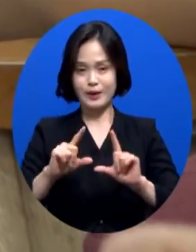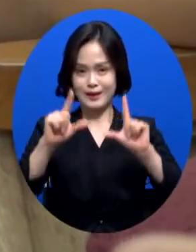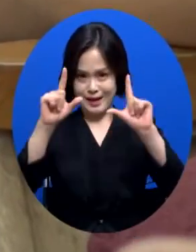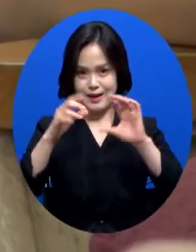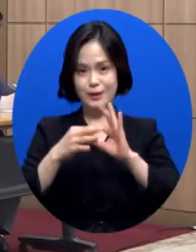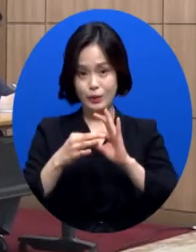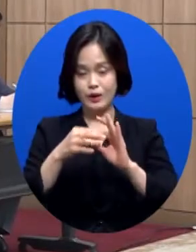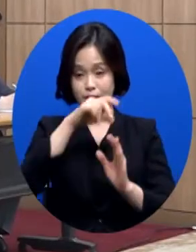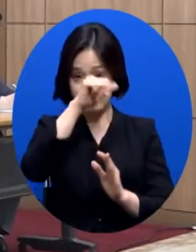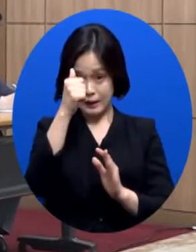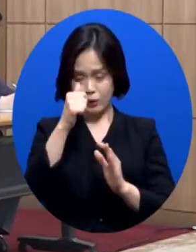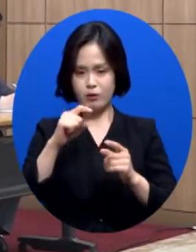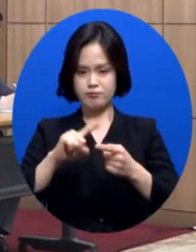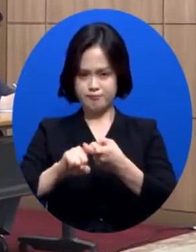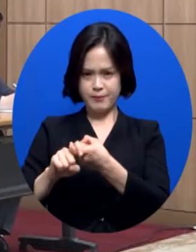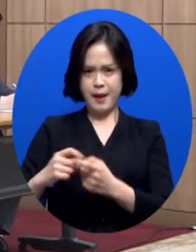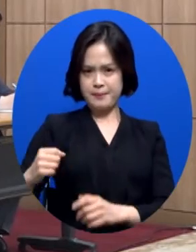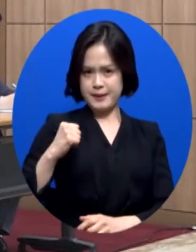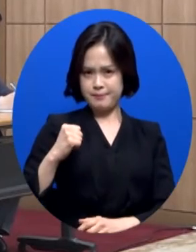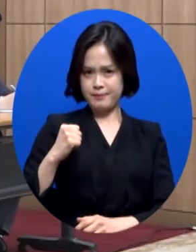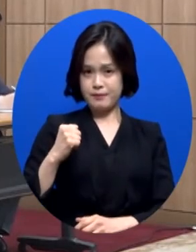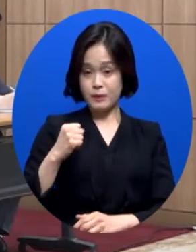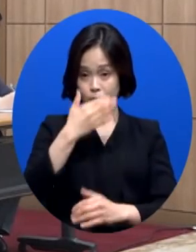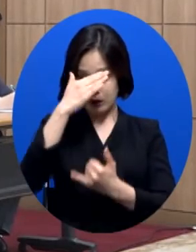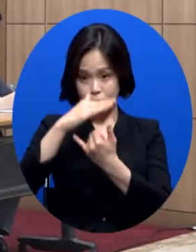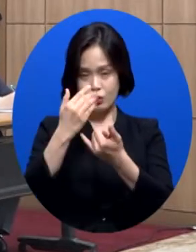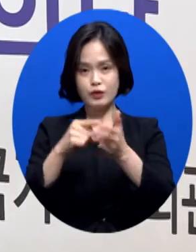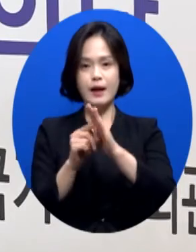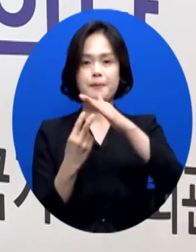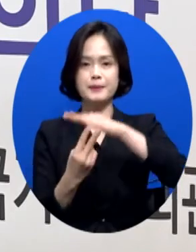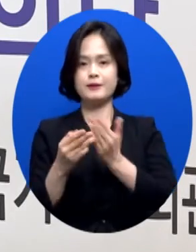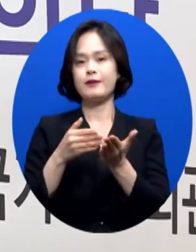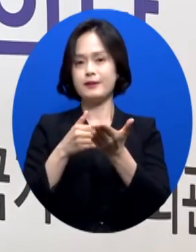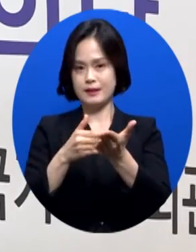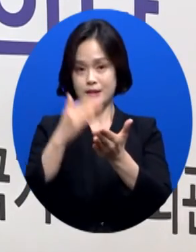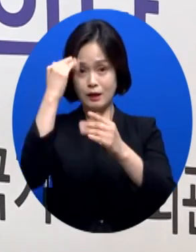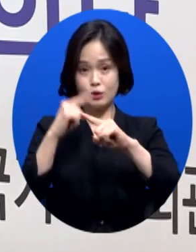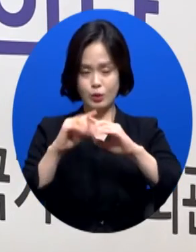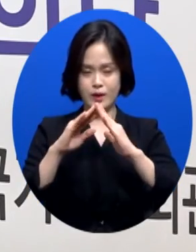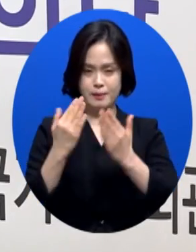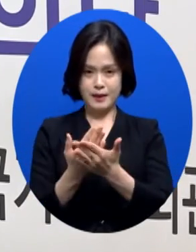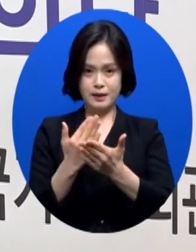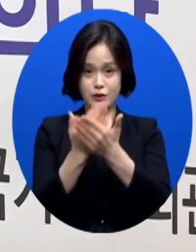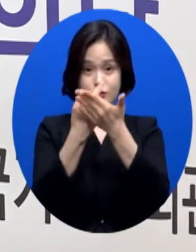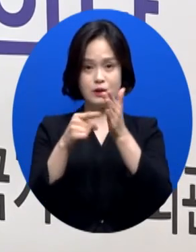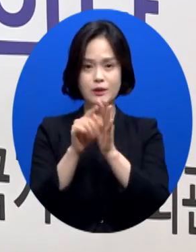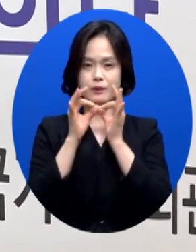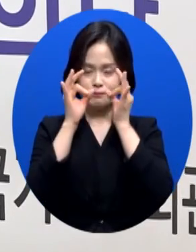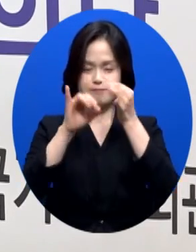힘을 모으고 다음 세대를 위한 비전을 제시해 한국교회의 발전을 도모하겠다고 전했습니다.